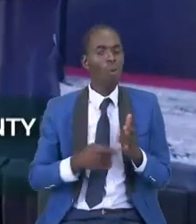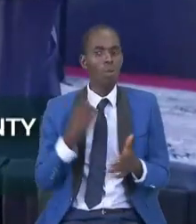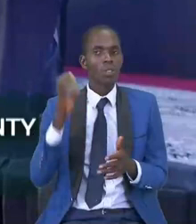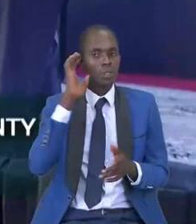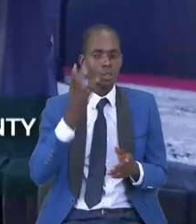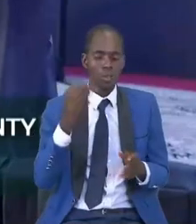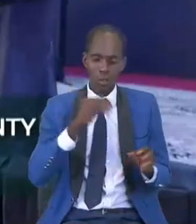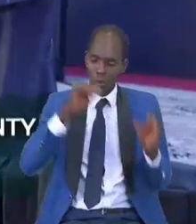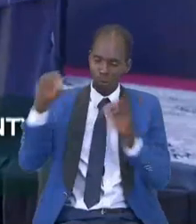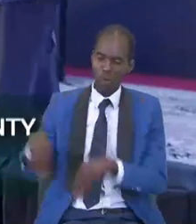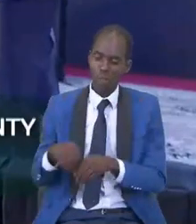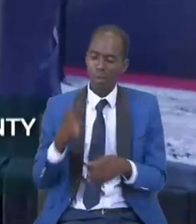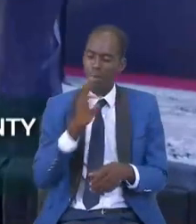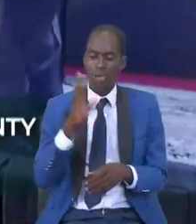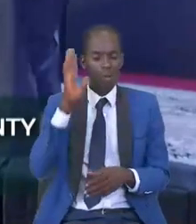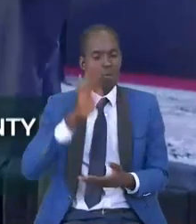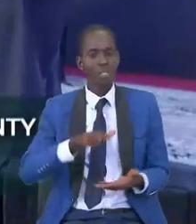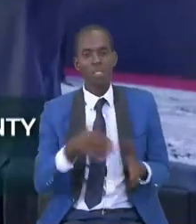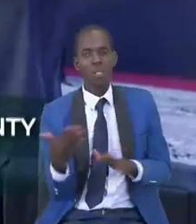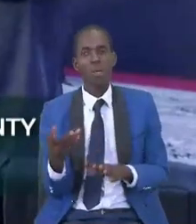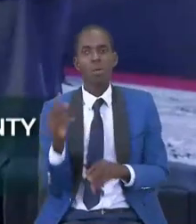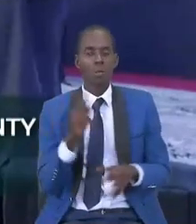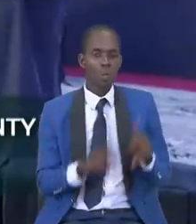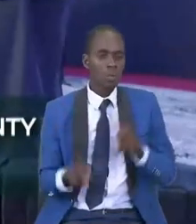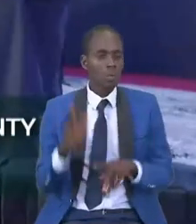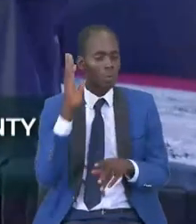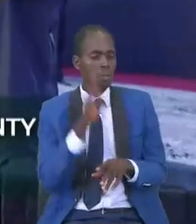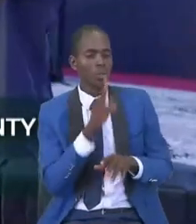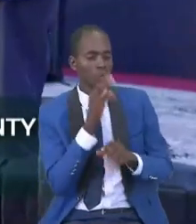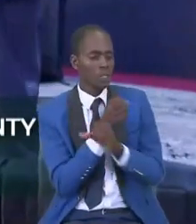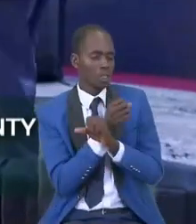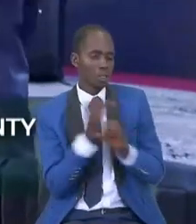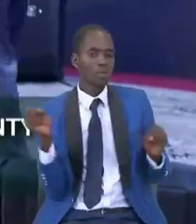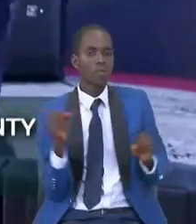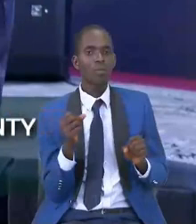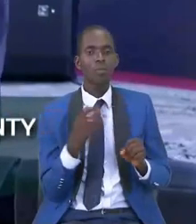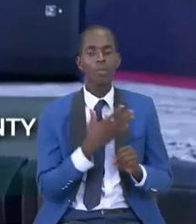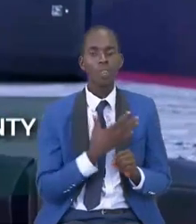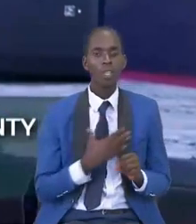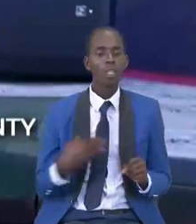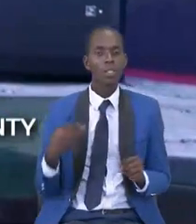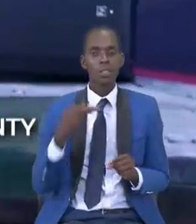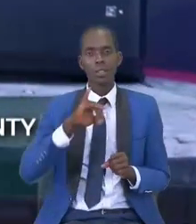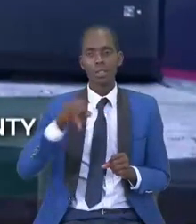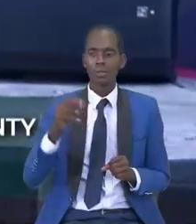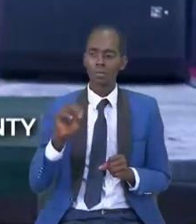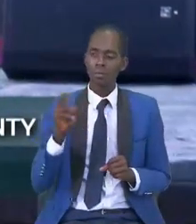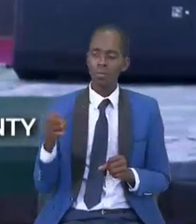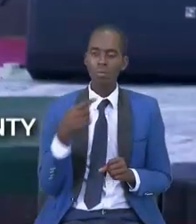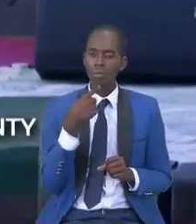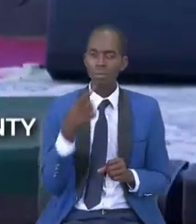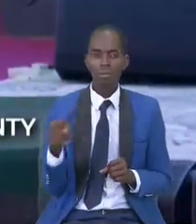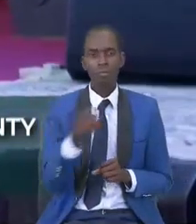ces gens-là seraient sauvés. Et ils seront épargnés. Il les a dit la vérité. Vous savez, ces